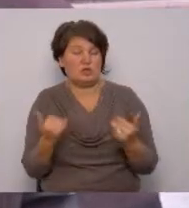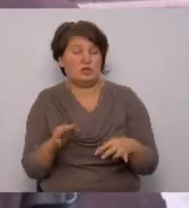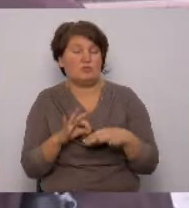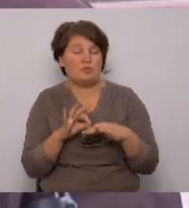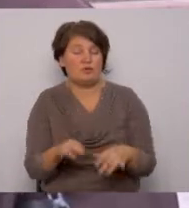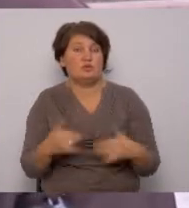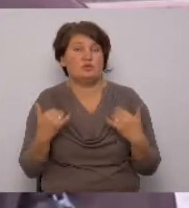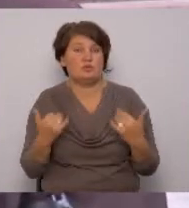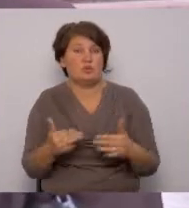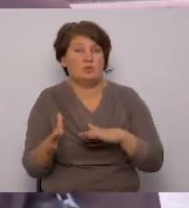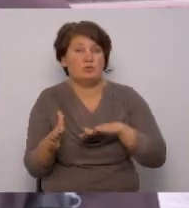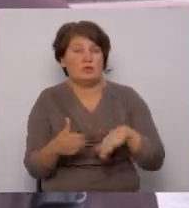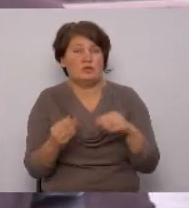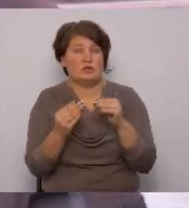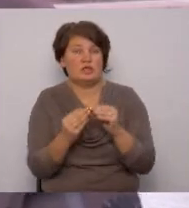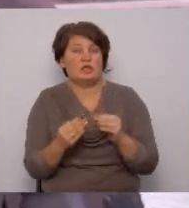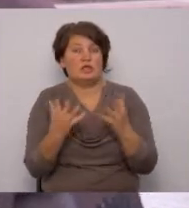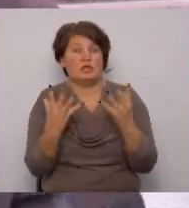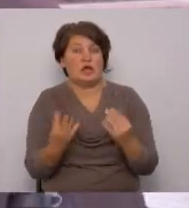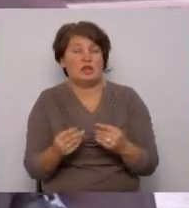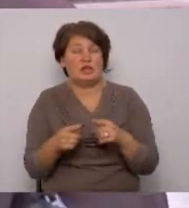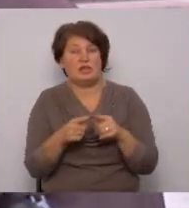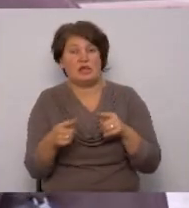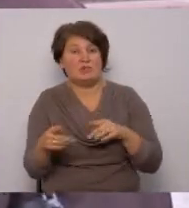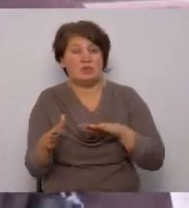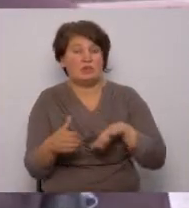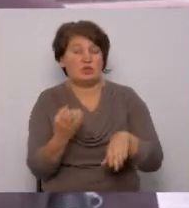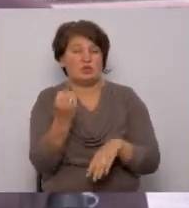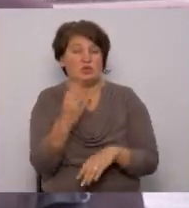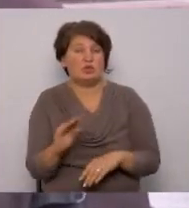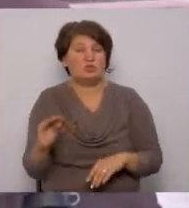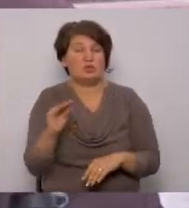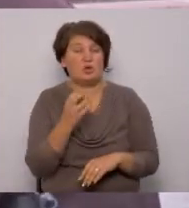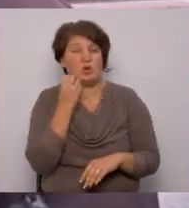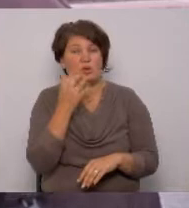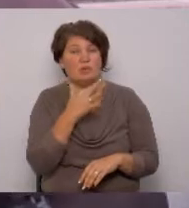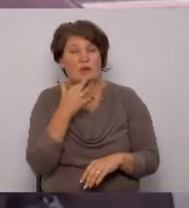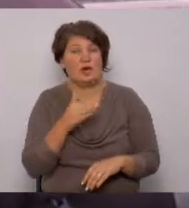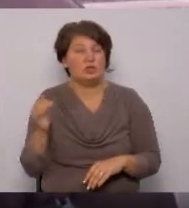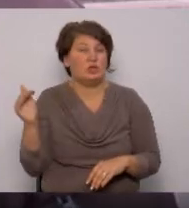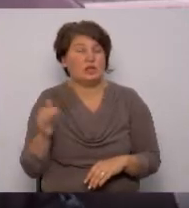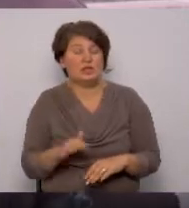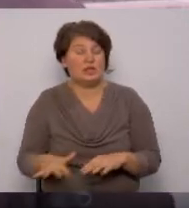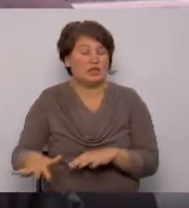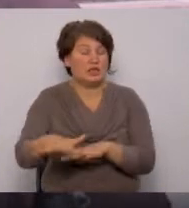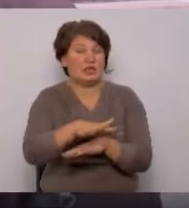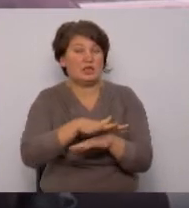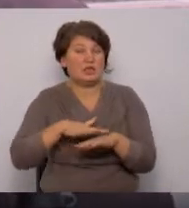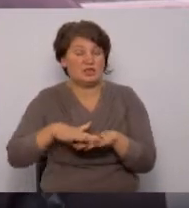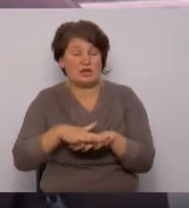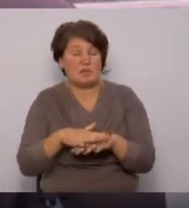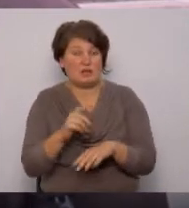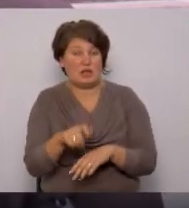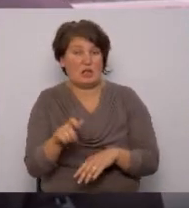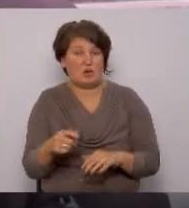сьогодні спливає 10-денний термін після 14 жовтня, коли багатотисячна маса народу,